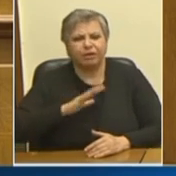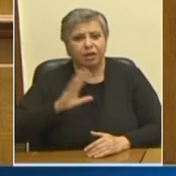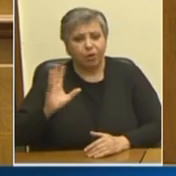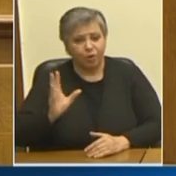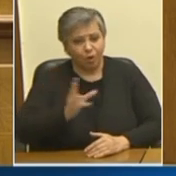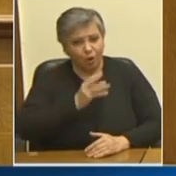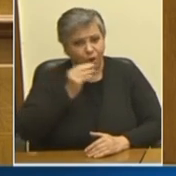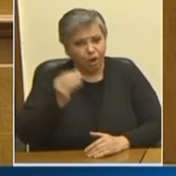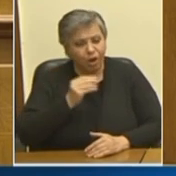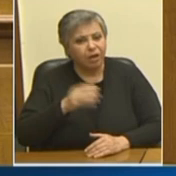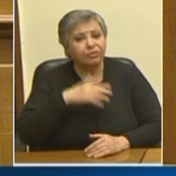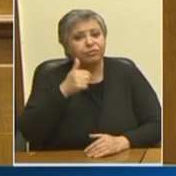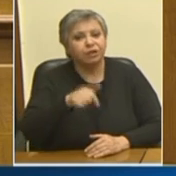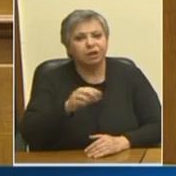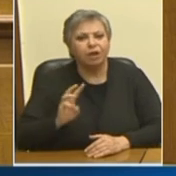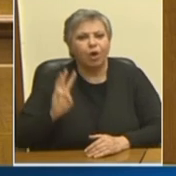η Ορθοδοξία.